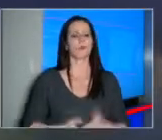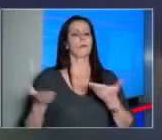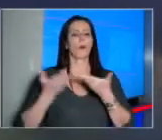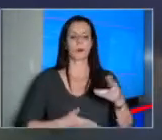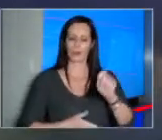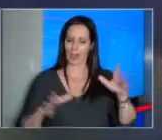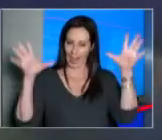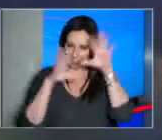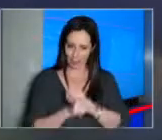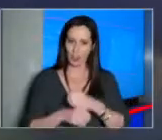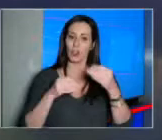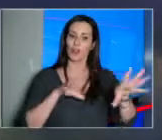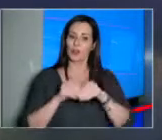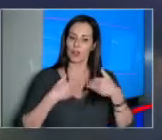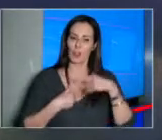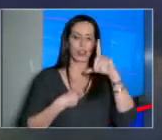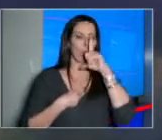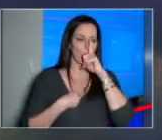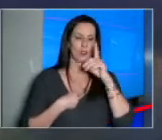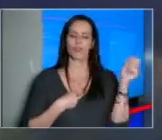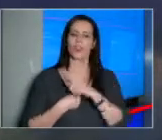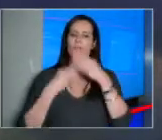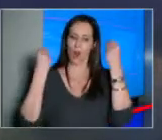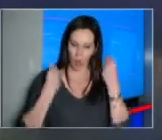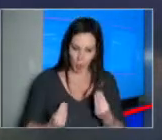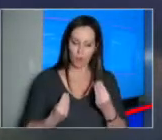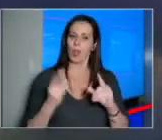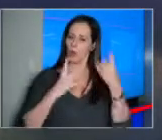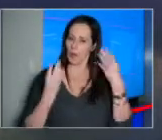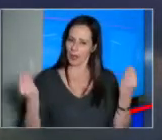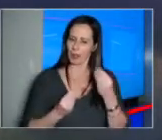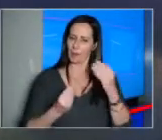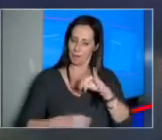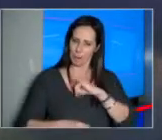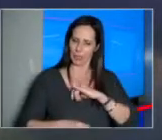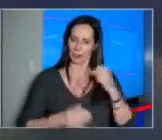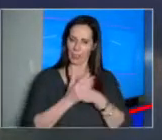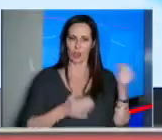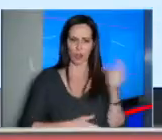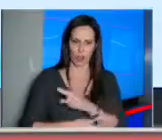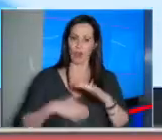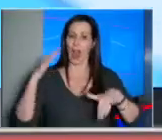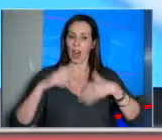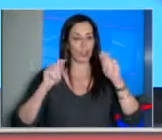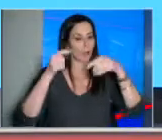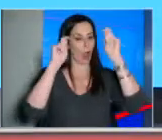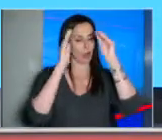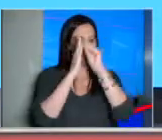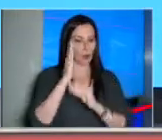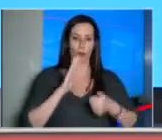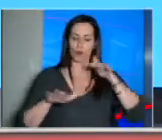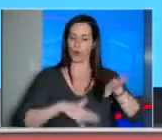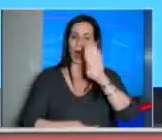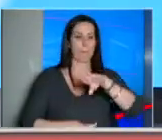ברוכים הבאים למשכן לילה, טוב שאתם איתנו יום ראשון, שבוע טוב. קראו כמה דברים מעניינים בסוף שבוע האחרון. לאחר שנסגרו הרשימות וראש